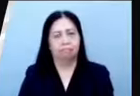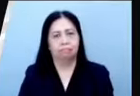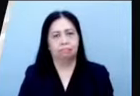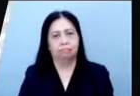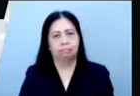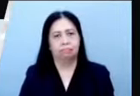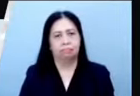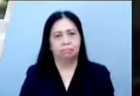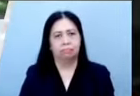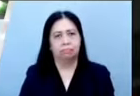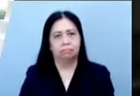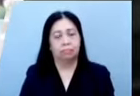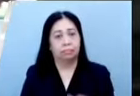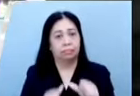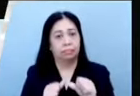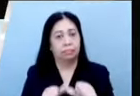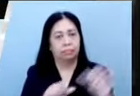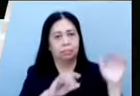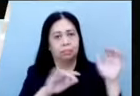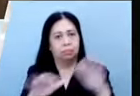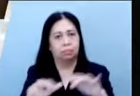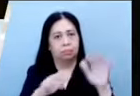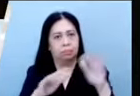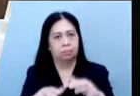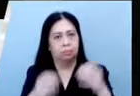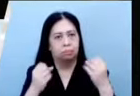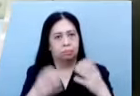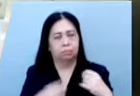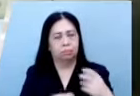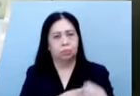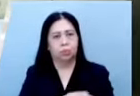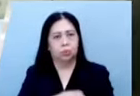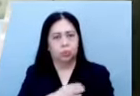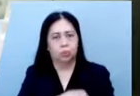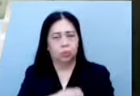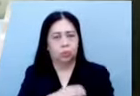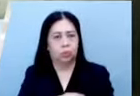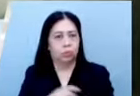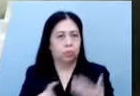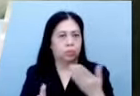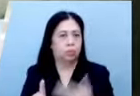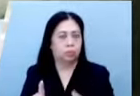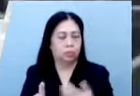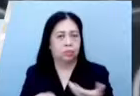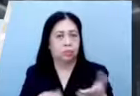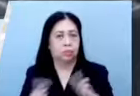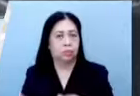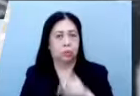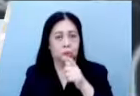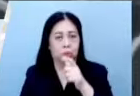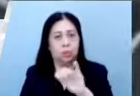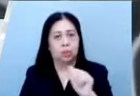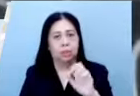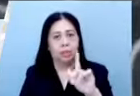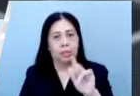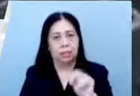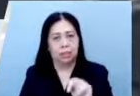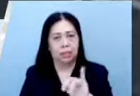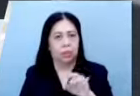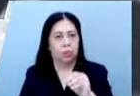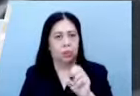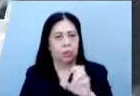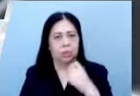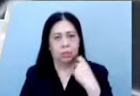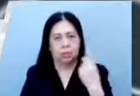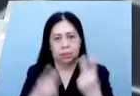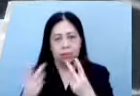Patuloy ang pagdating sa burol at pagbuhos ng pakikiramay para sa yumaong batikang aktres na si Jacqueline Jose. Dumalaw kanina sa burol sina star